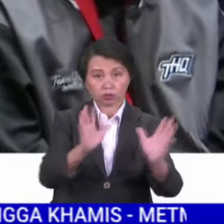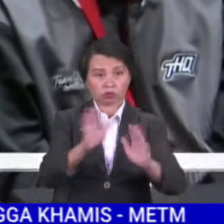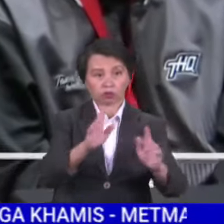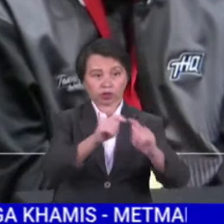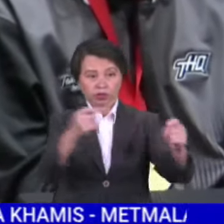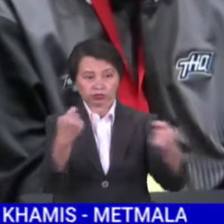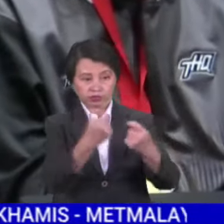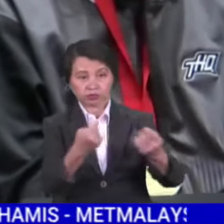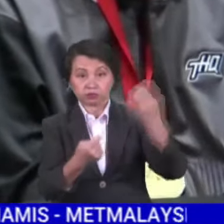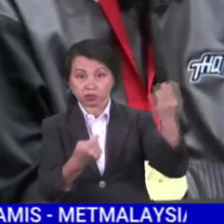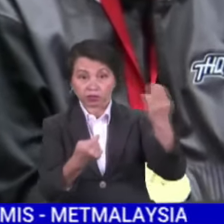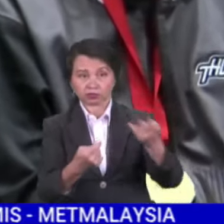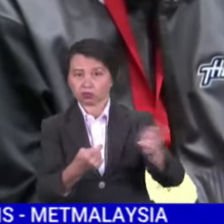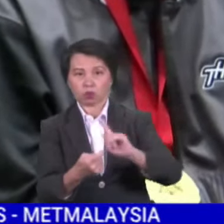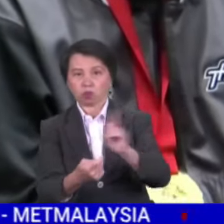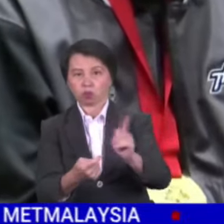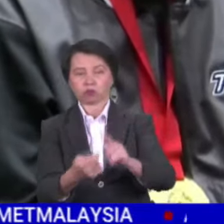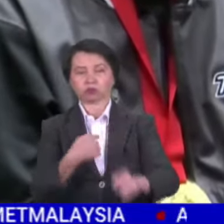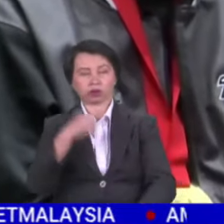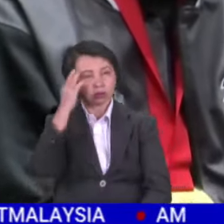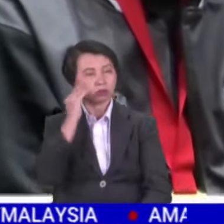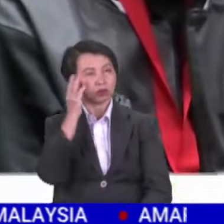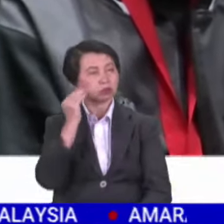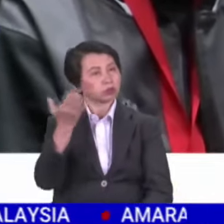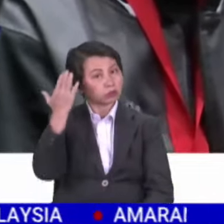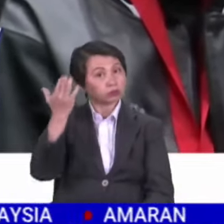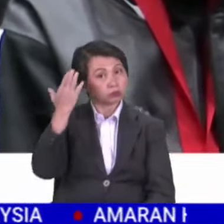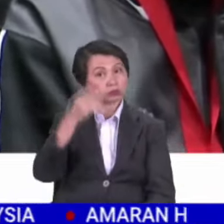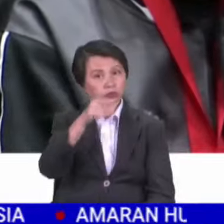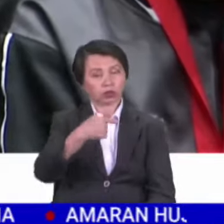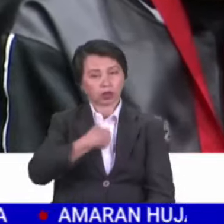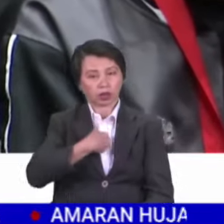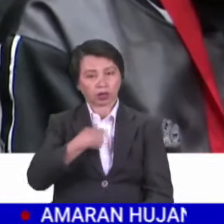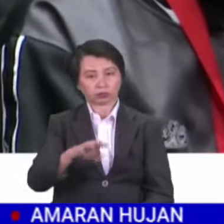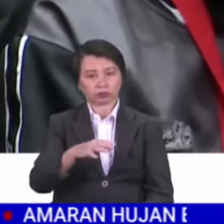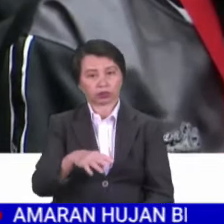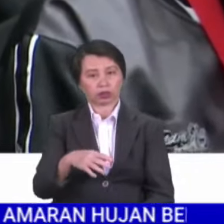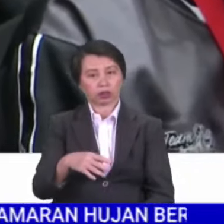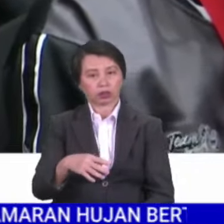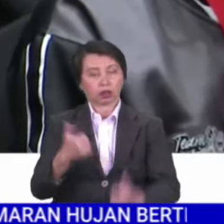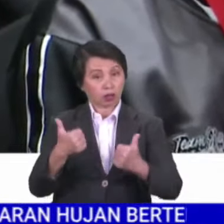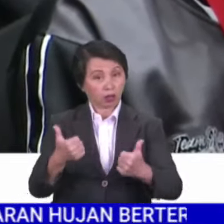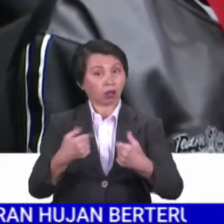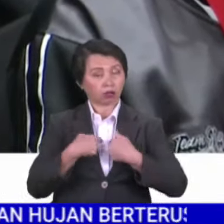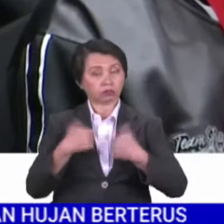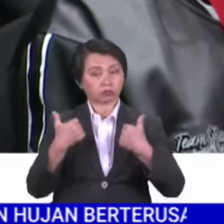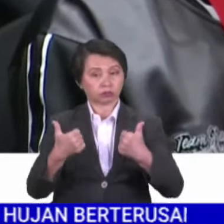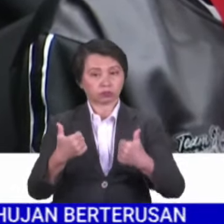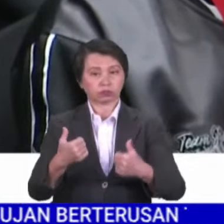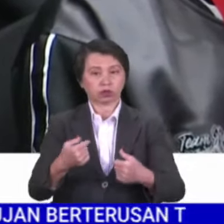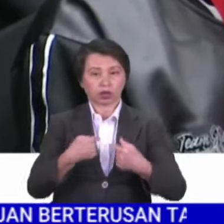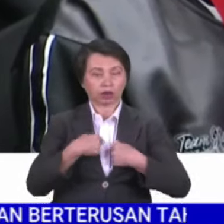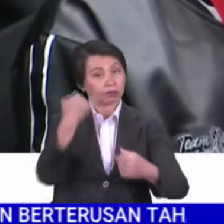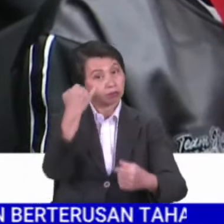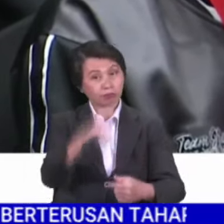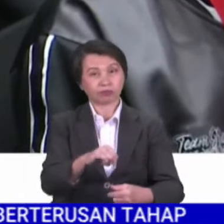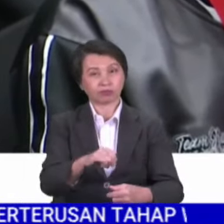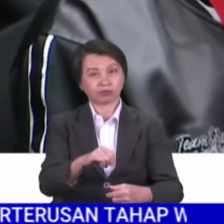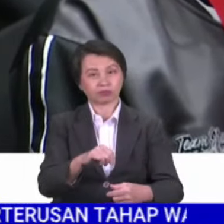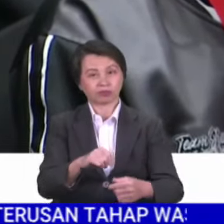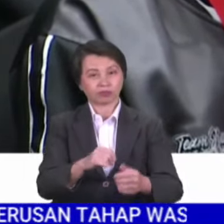biasa-biasa. Berdasarkan pengalaman saya dekat MSC selepas, di mana saya dah all out pun, saya tak boleh juga